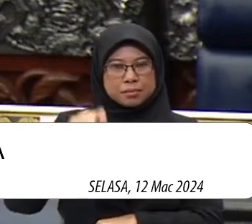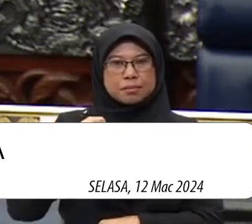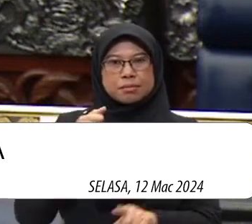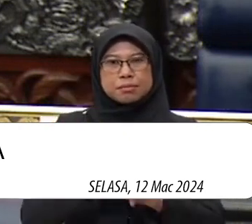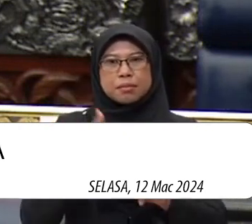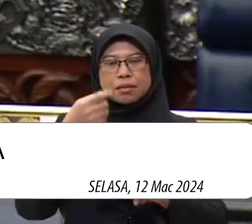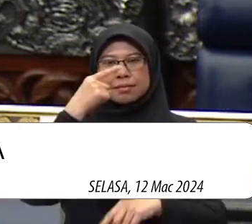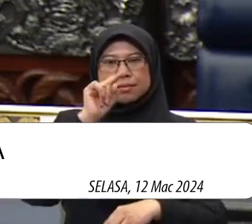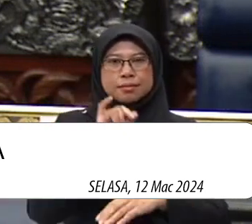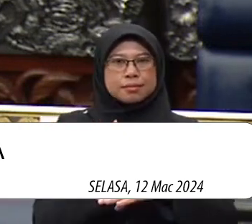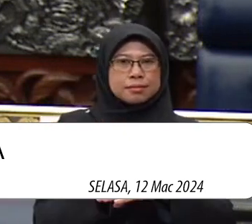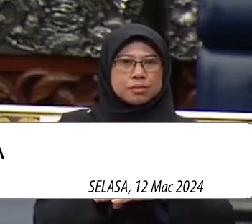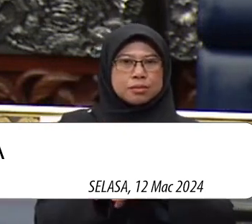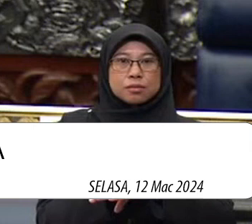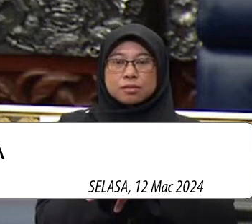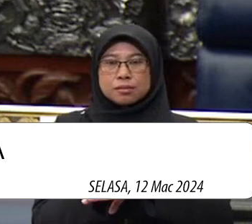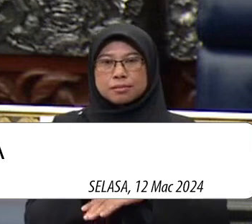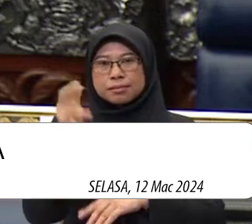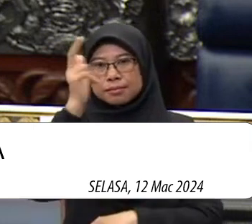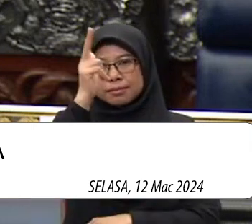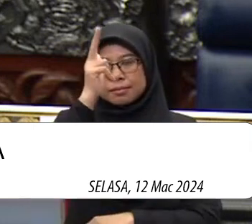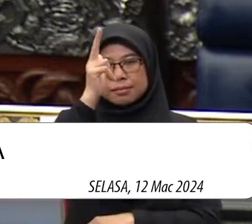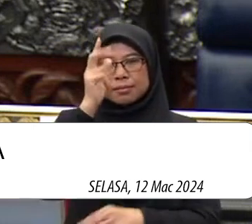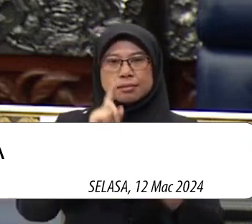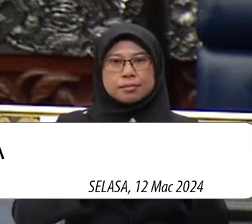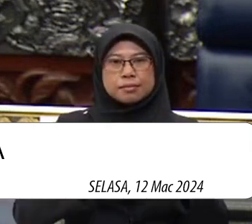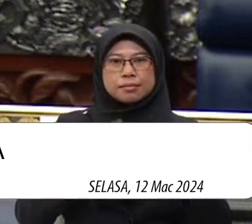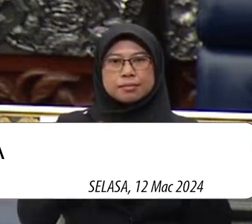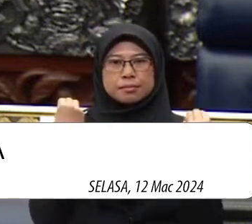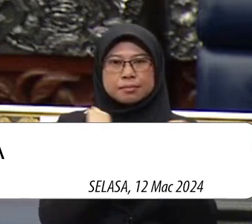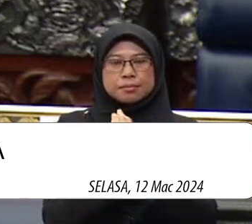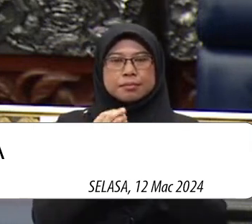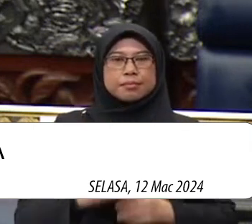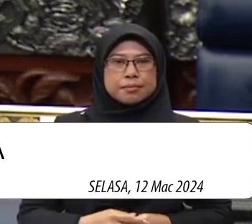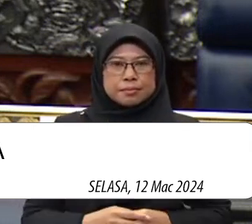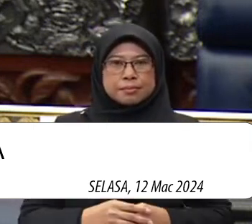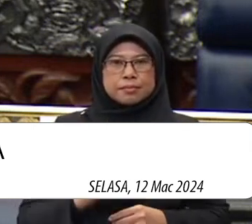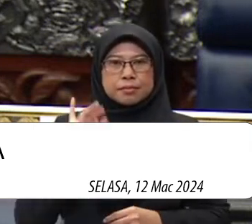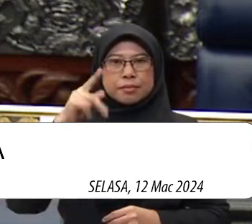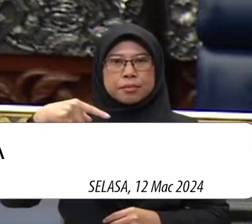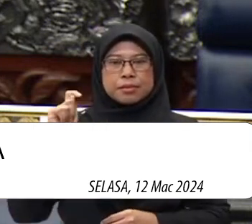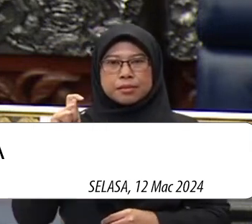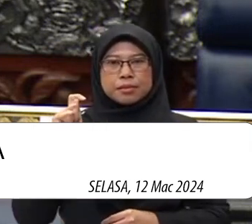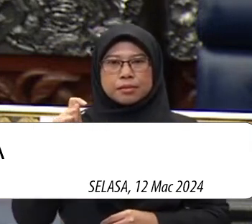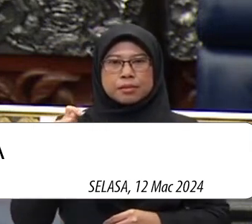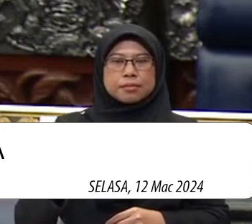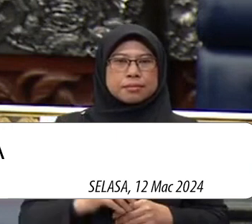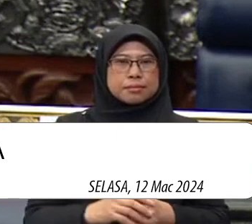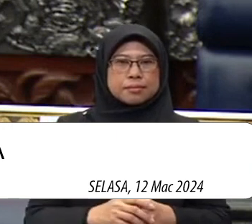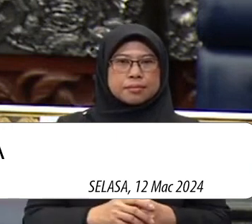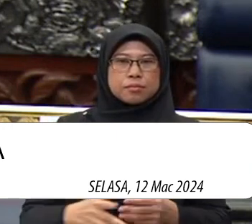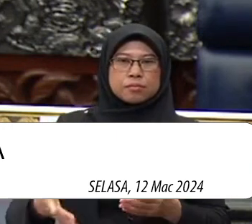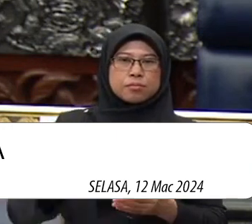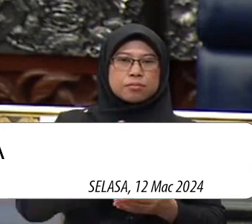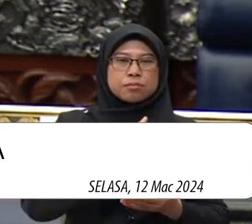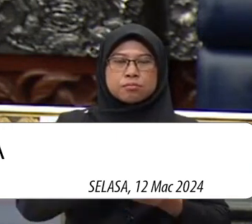impak kepada industri kerajaan dan masyarakat IPT mengumpulkan Brain Of